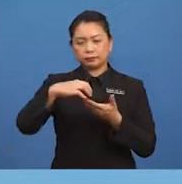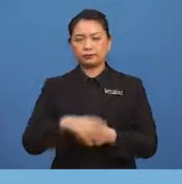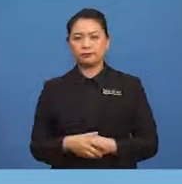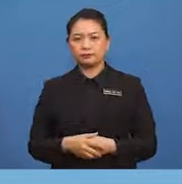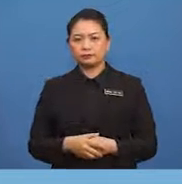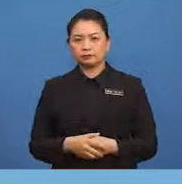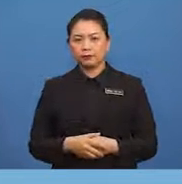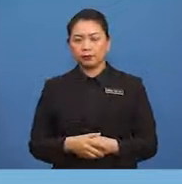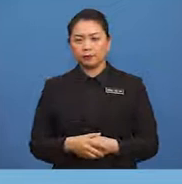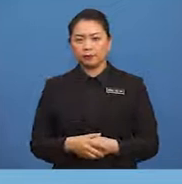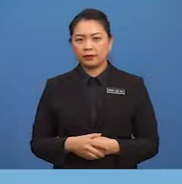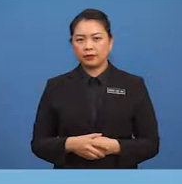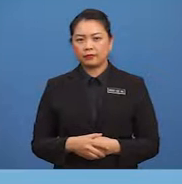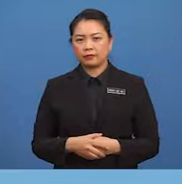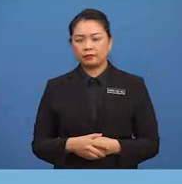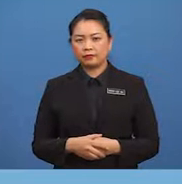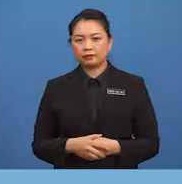rosak.